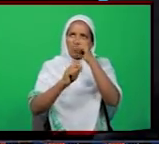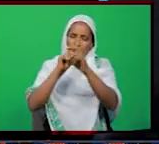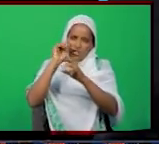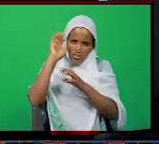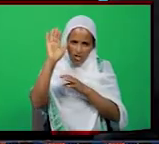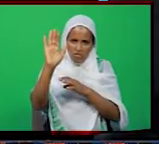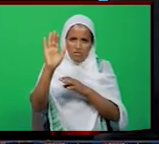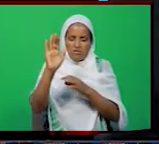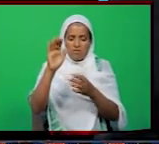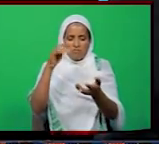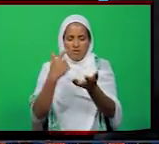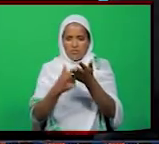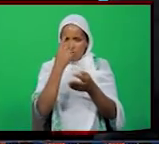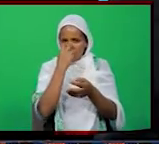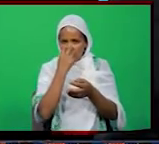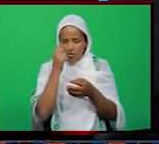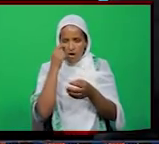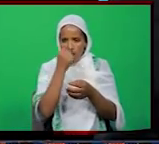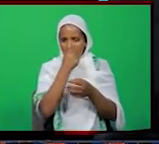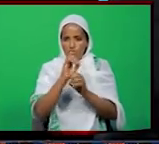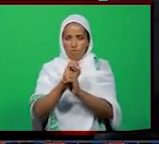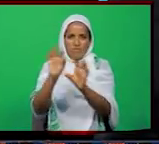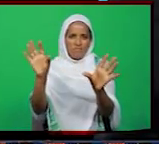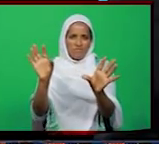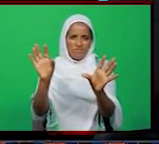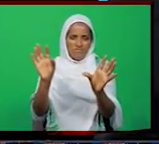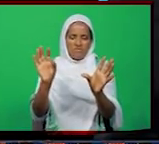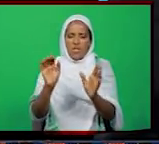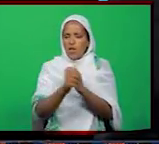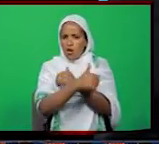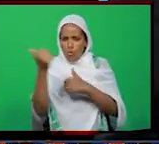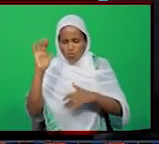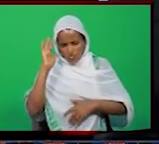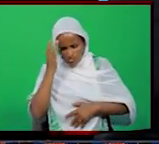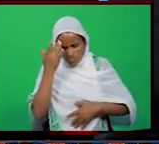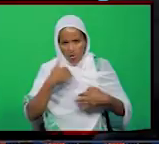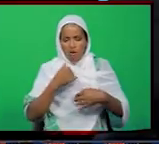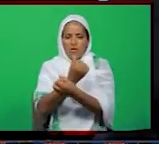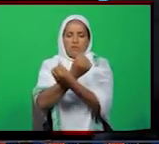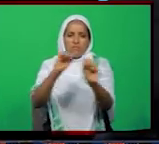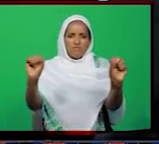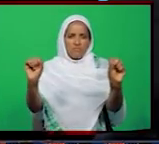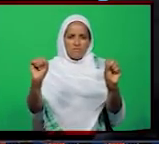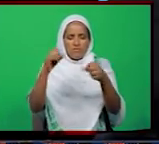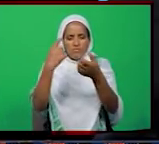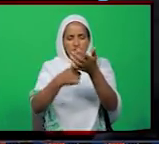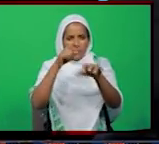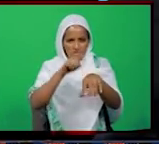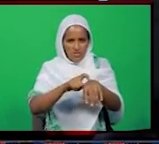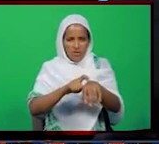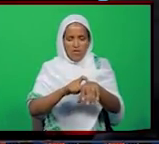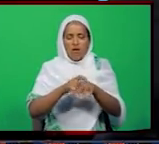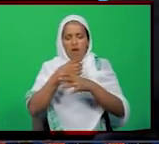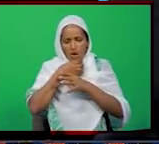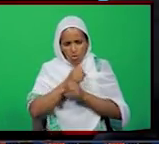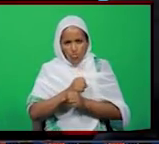ቸርነት ያቺ አይነ ስውር አይኗ በራላት። ሌሎችም ድውያን ተፈወሱ። በዚህን ጊዜ